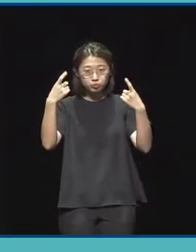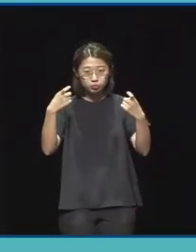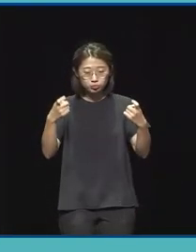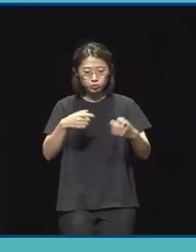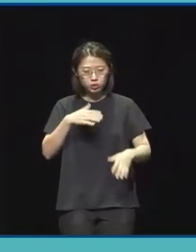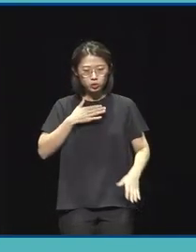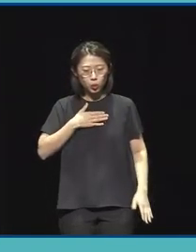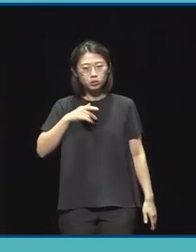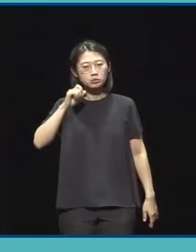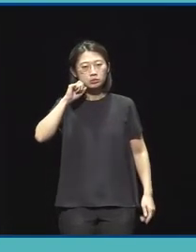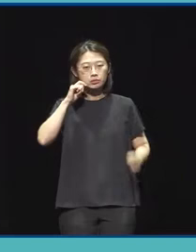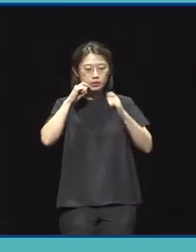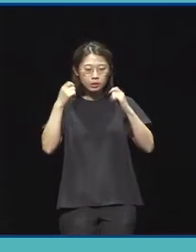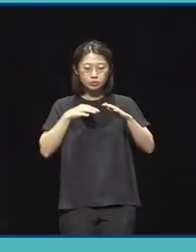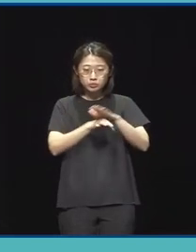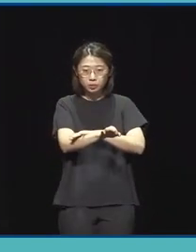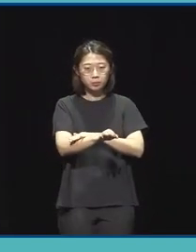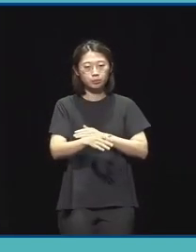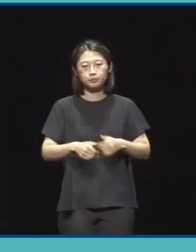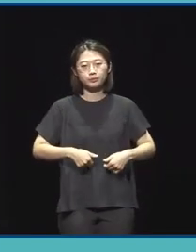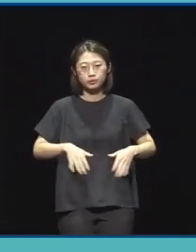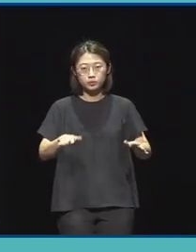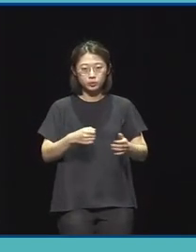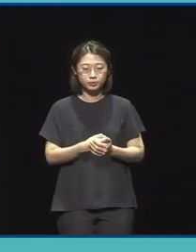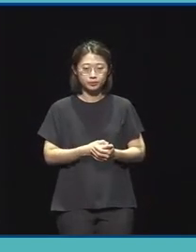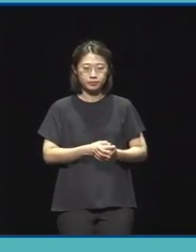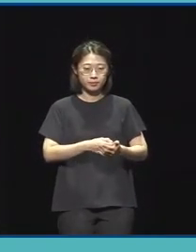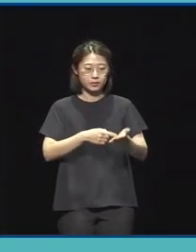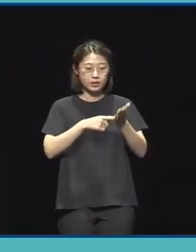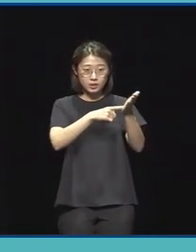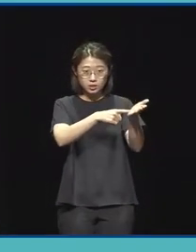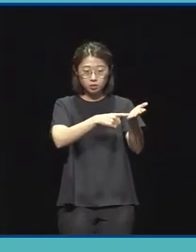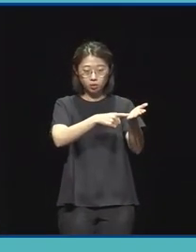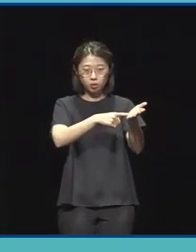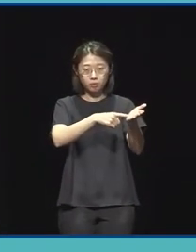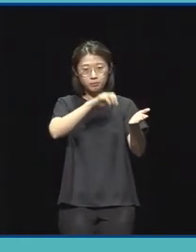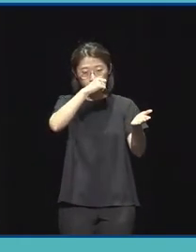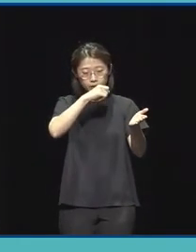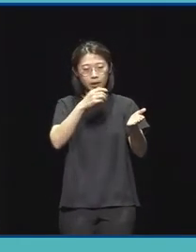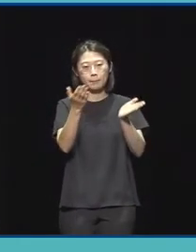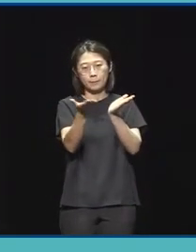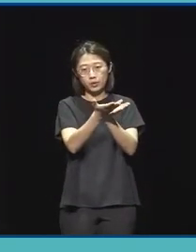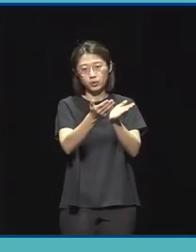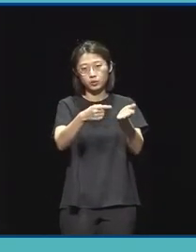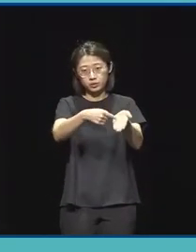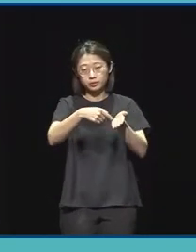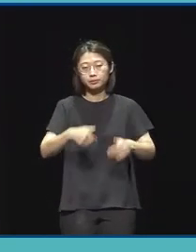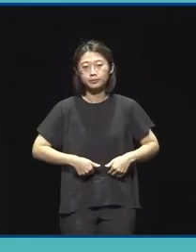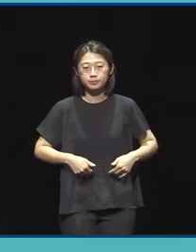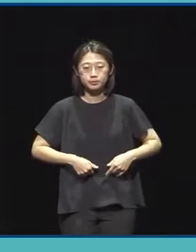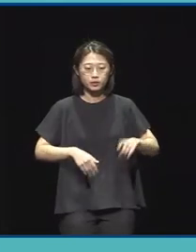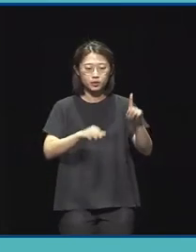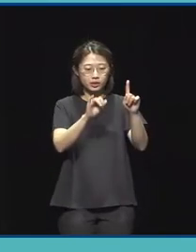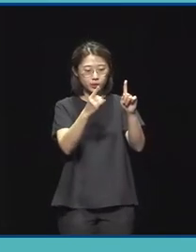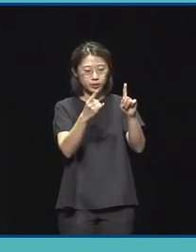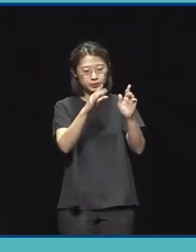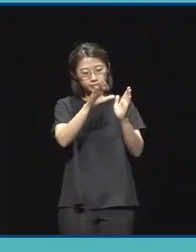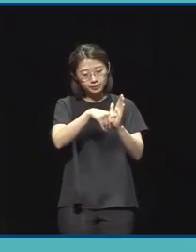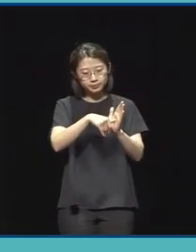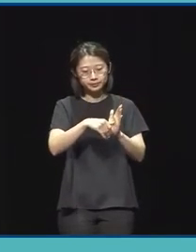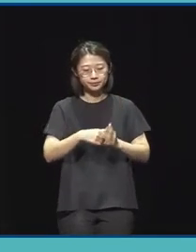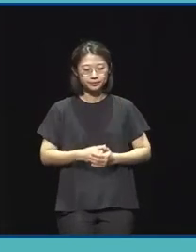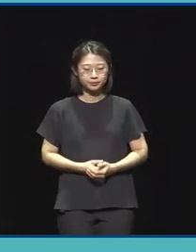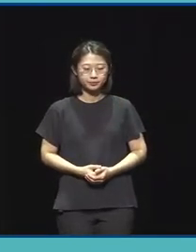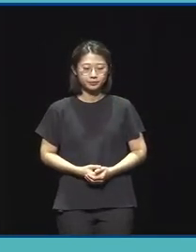신청액과 총 사업비가 동일하게 나중에 신청을 하게 되겠구요 일단은 1회당 신청액을